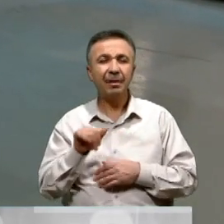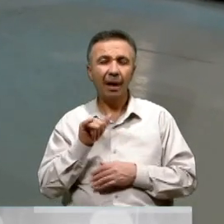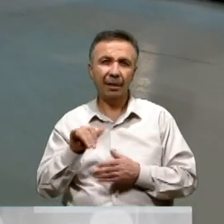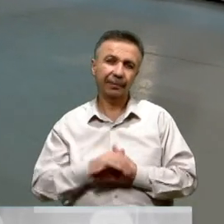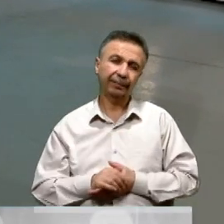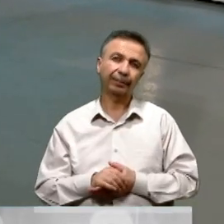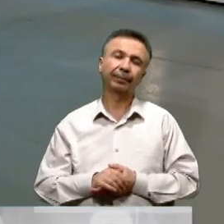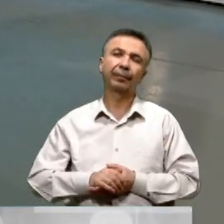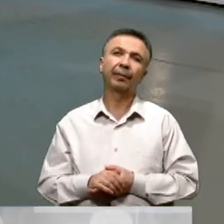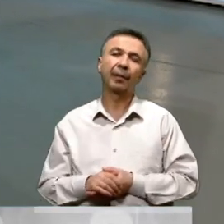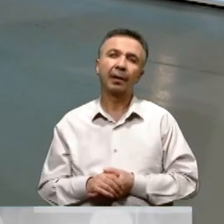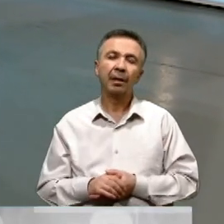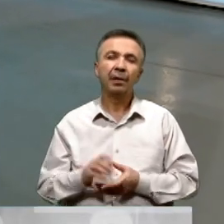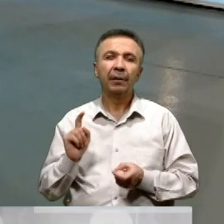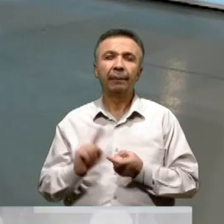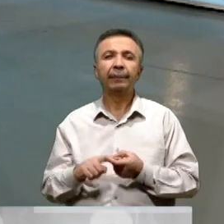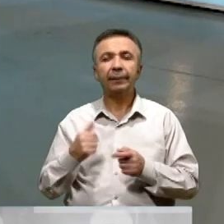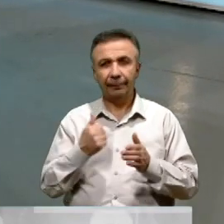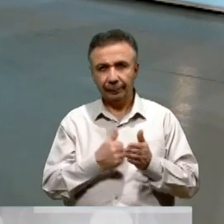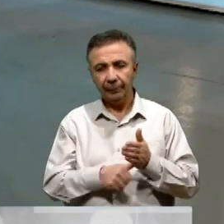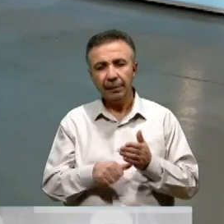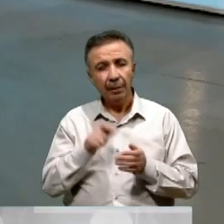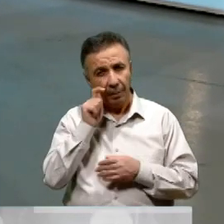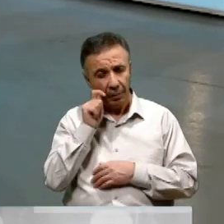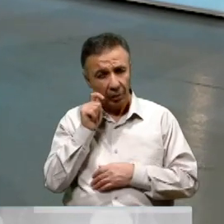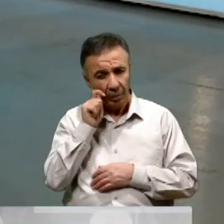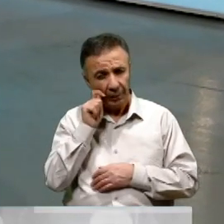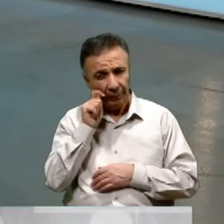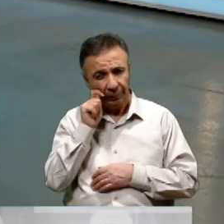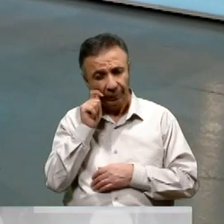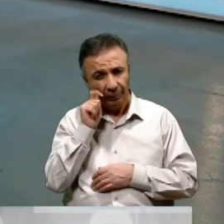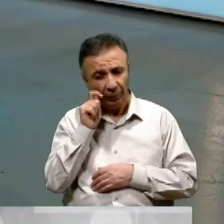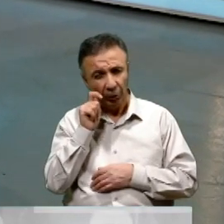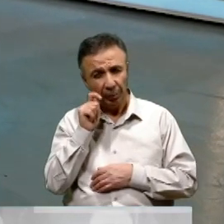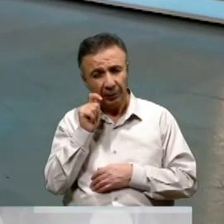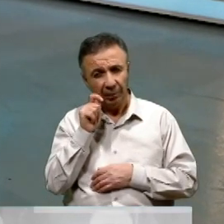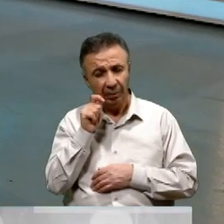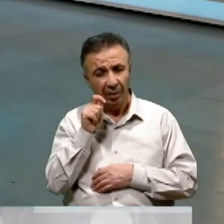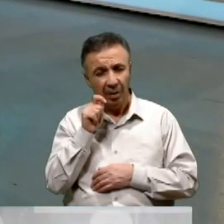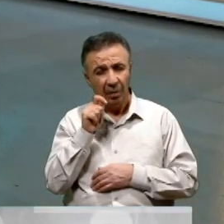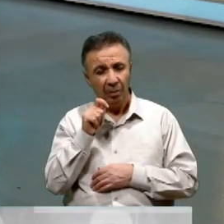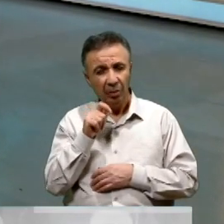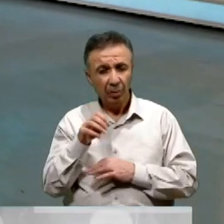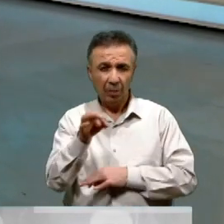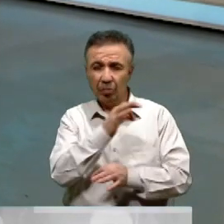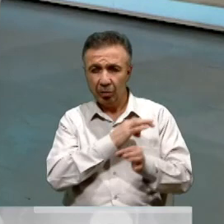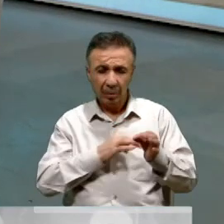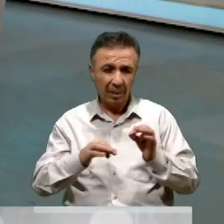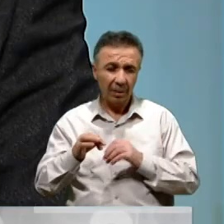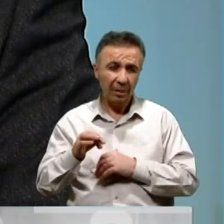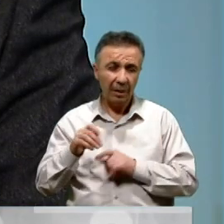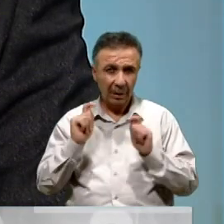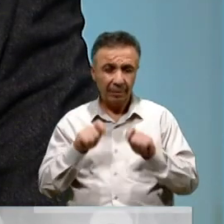Orada da. Ve tarihimizdeki Müslüman astronomların da ileriye sürdüğü ölçü aynı